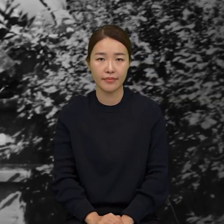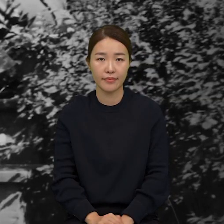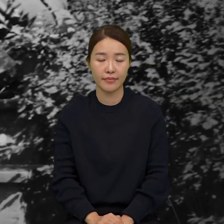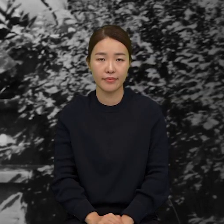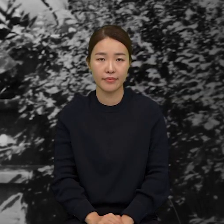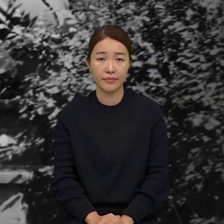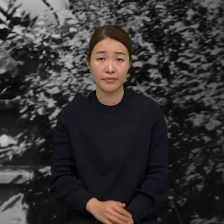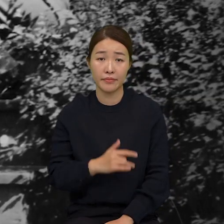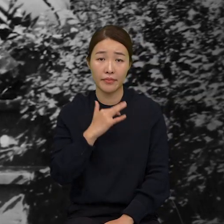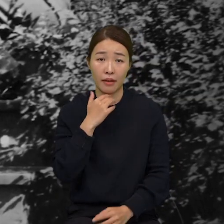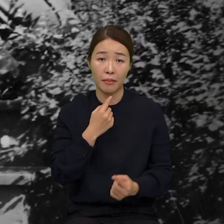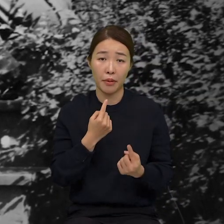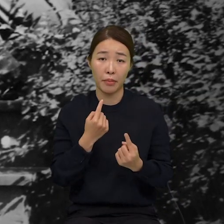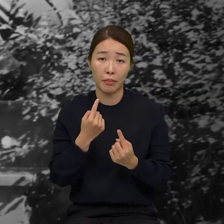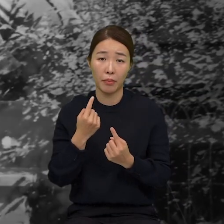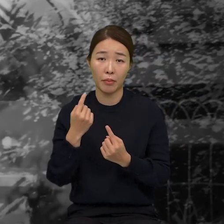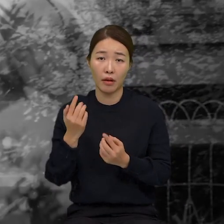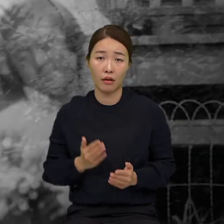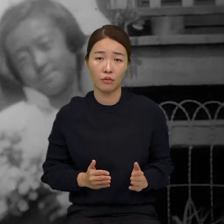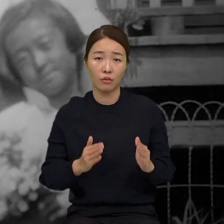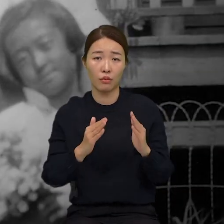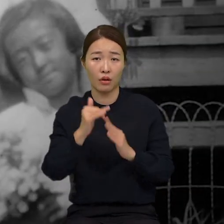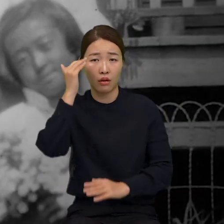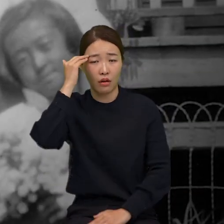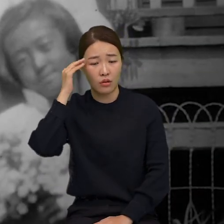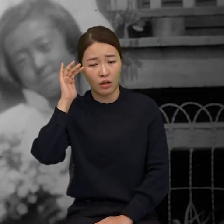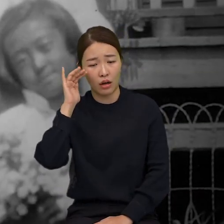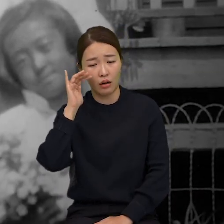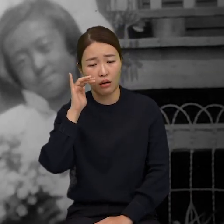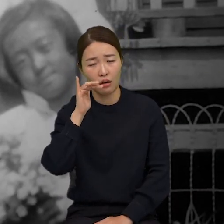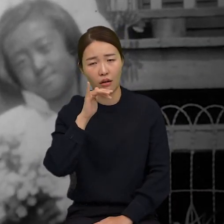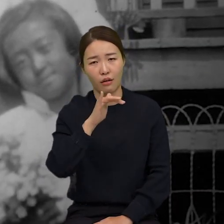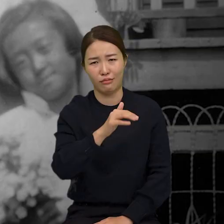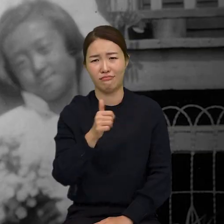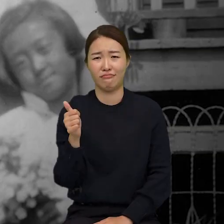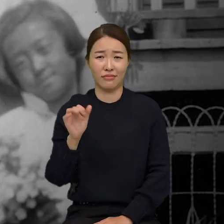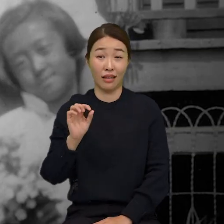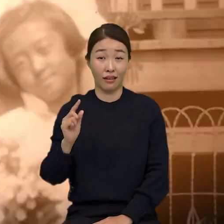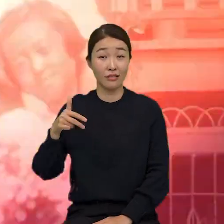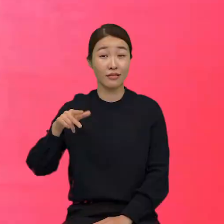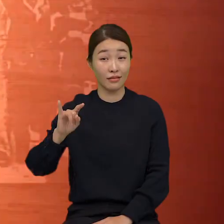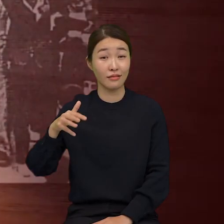하지만 나이가 들수록 고향을 그리워했던 안재창.